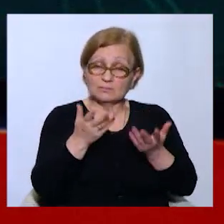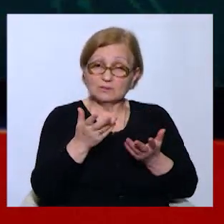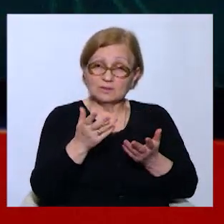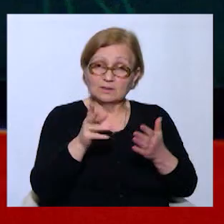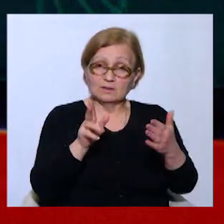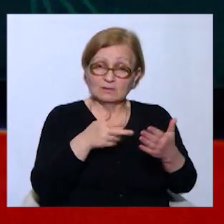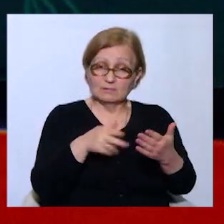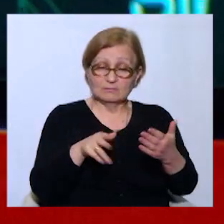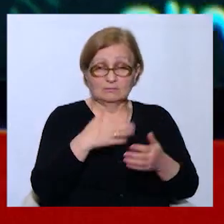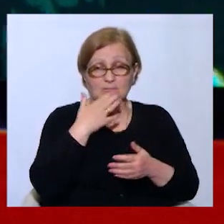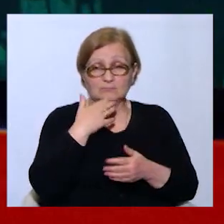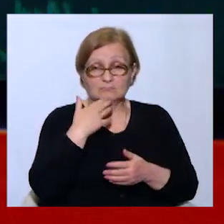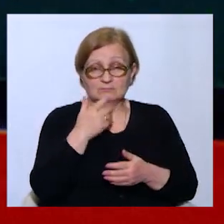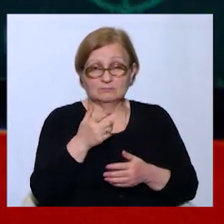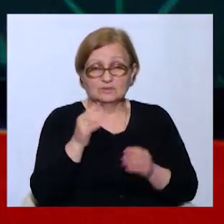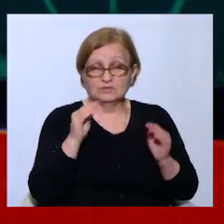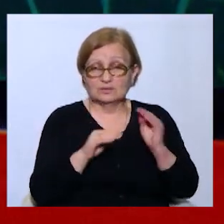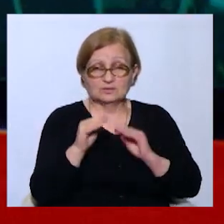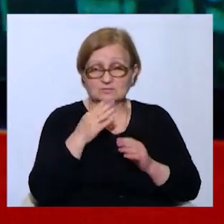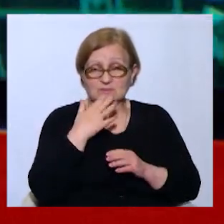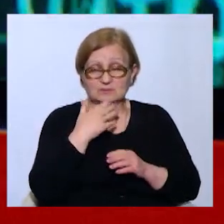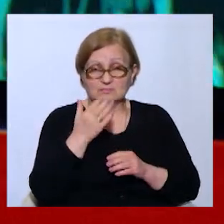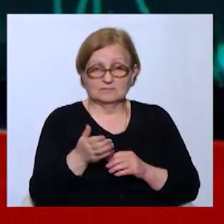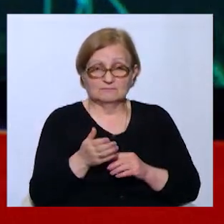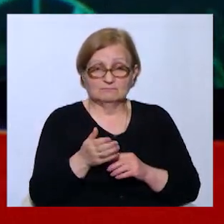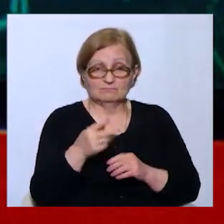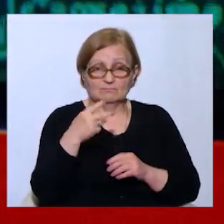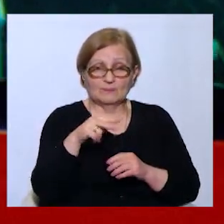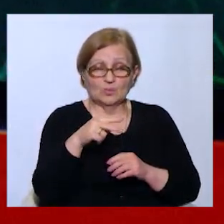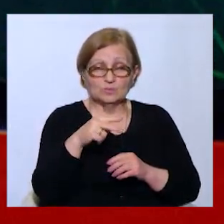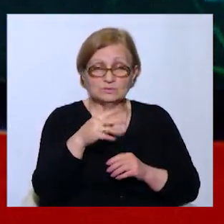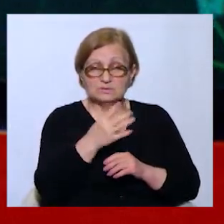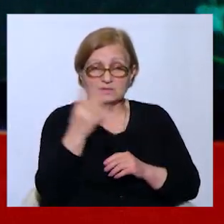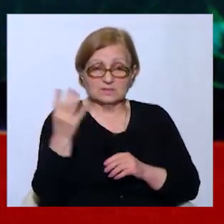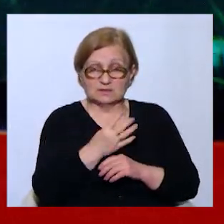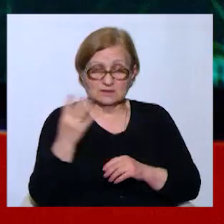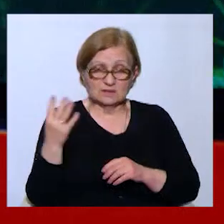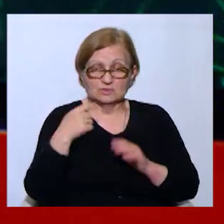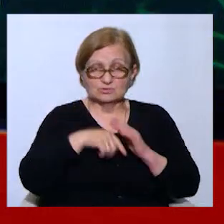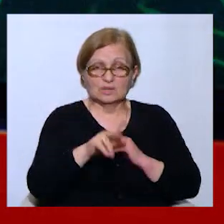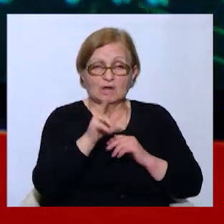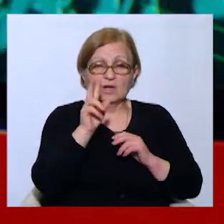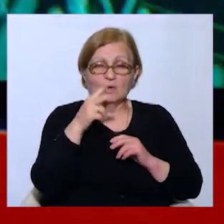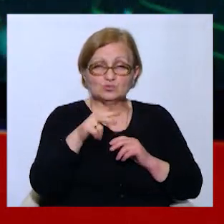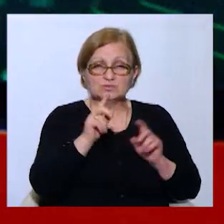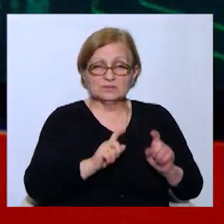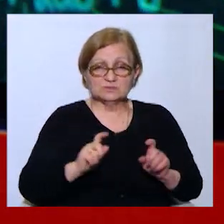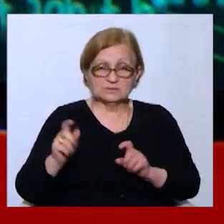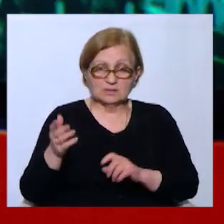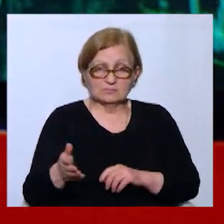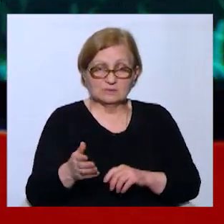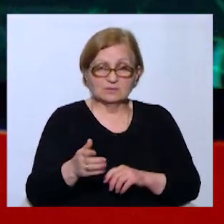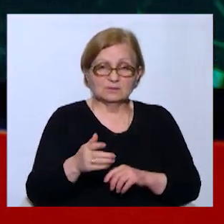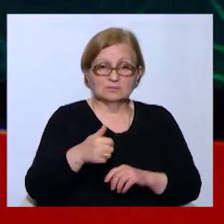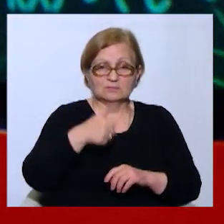ყოველთვის ძალიან მარტივია და არც შედგენა იყო, მე მგონი ძნელი, ხო? 20 რიგია, თითო რიგში 30, 20-ჯერ 30,